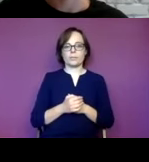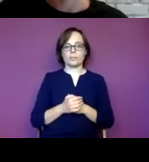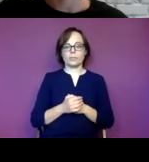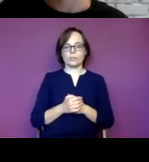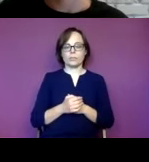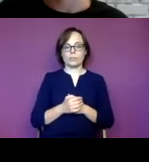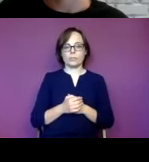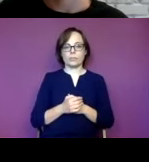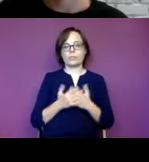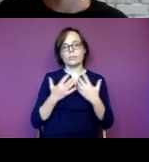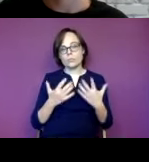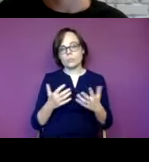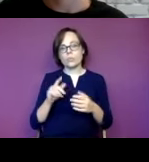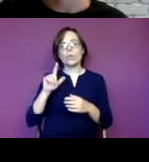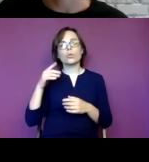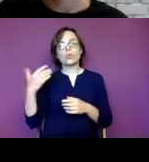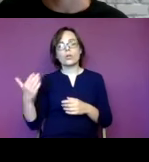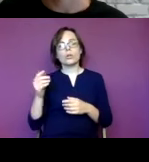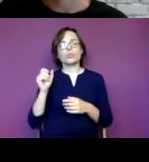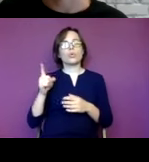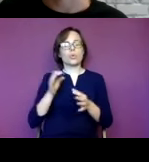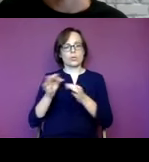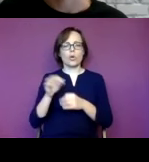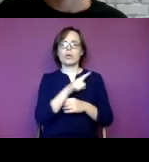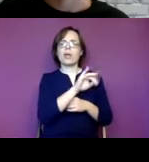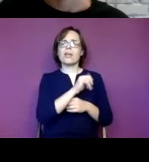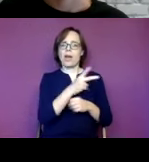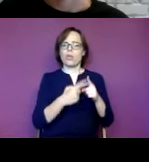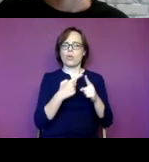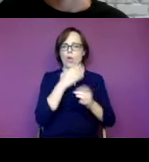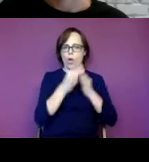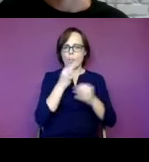bo z drugiej strony mamy historię, o tym trochę Janek opowiedział, czyli